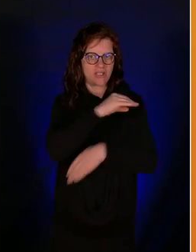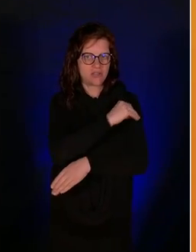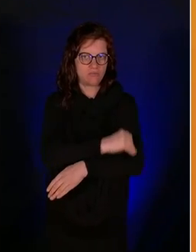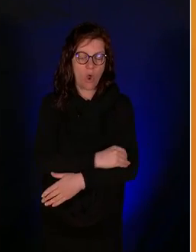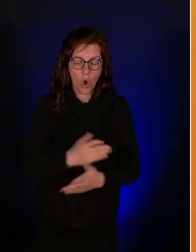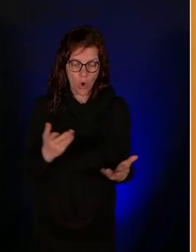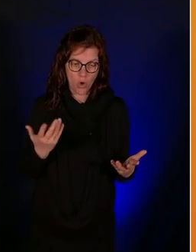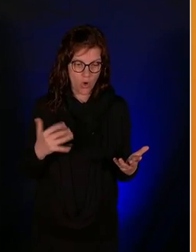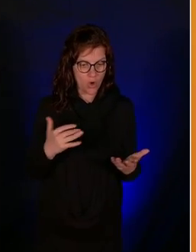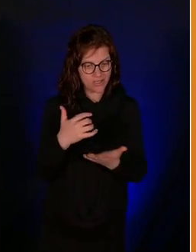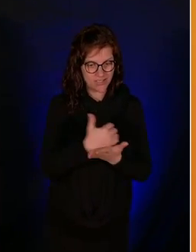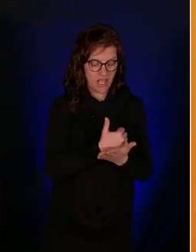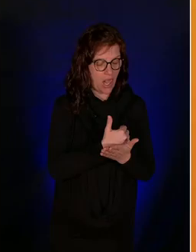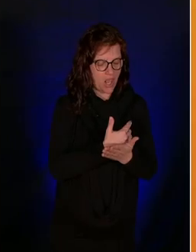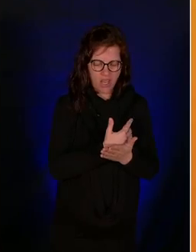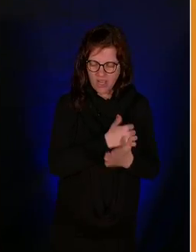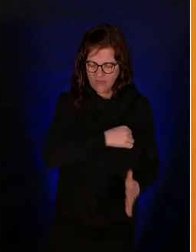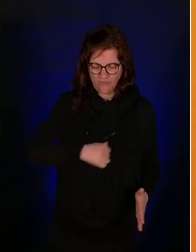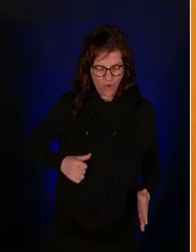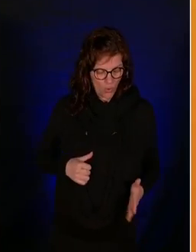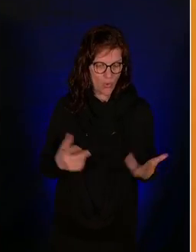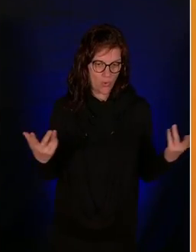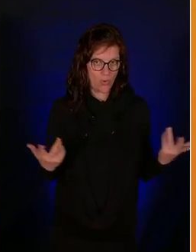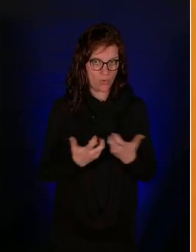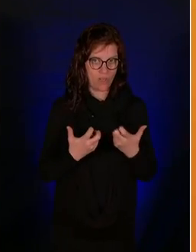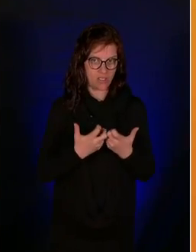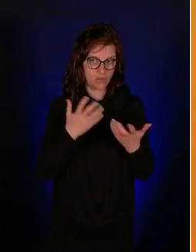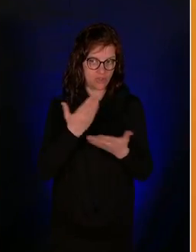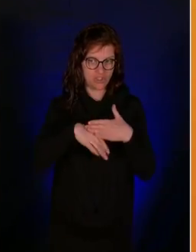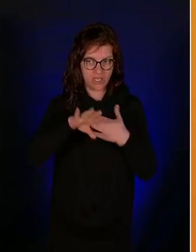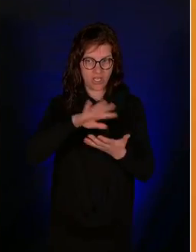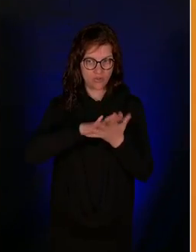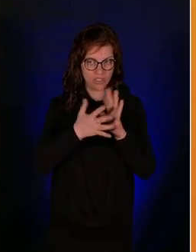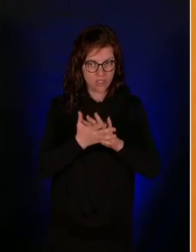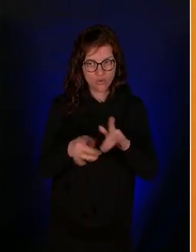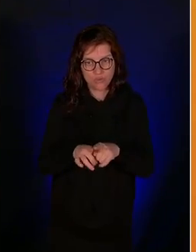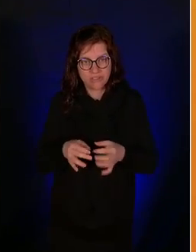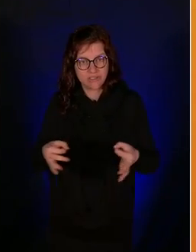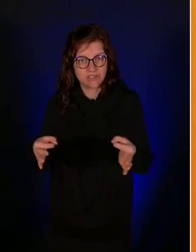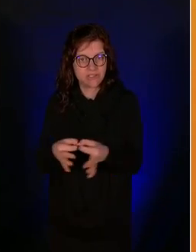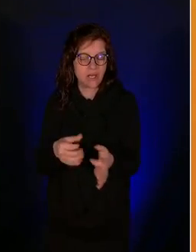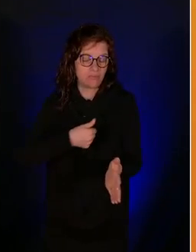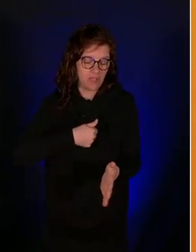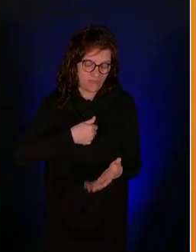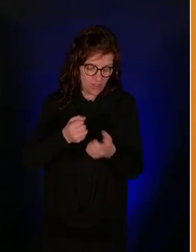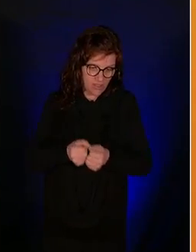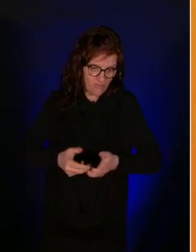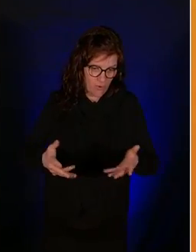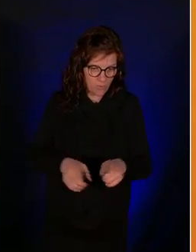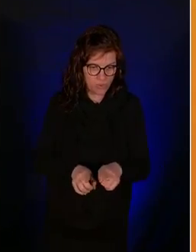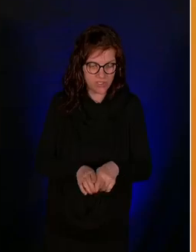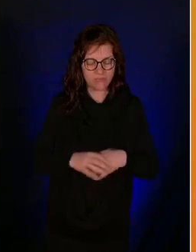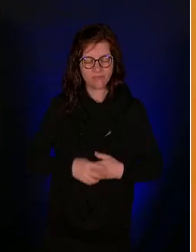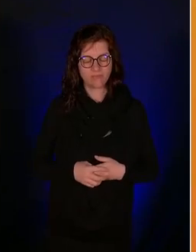salaires, c'est assez catastrophique, notamment dans le milieu associatif et des salles privées qui se développent.